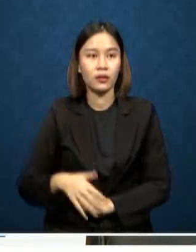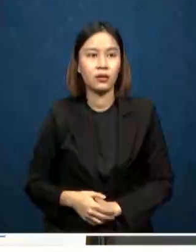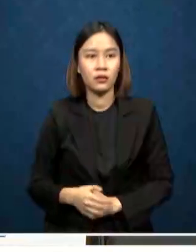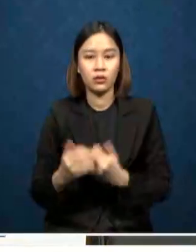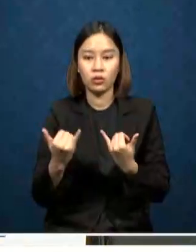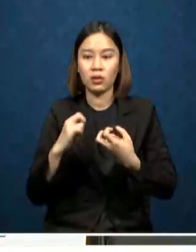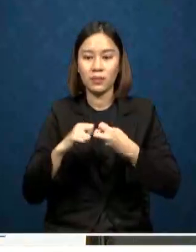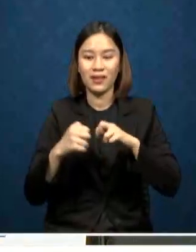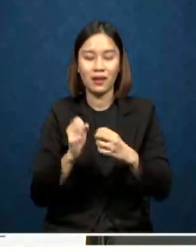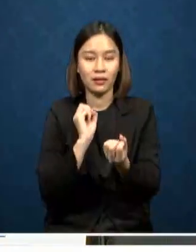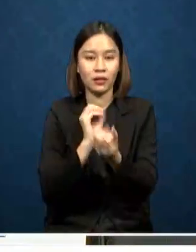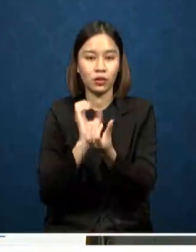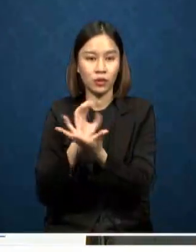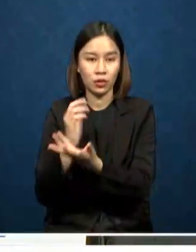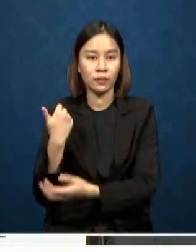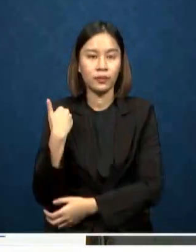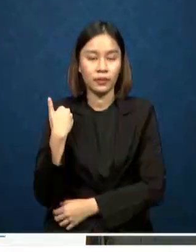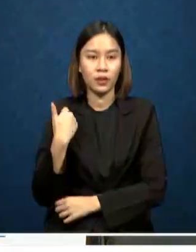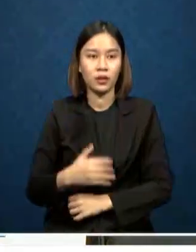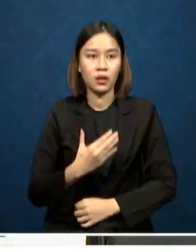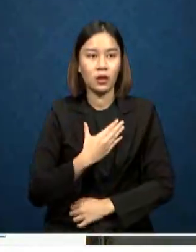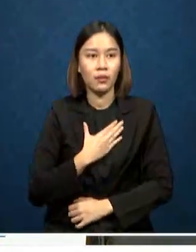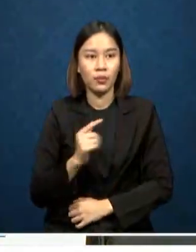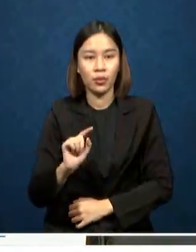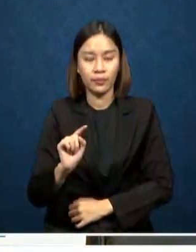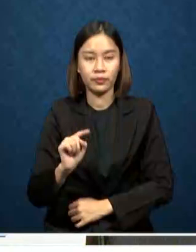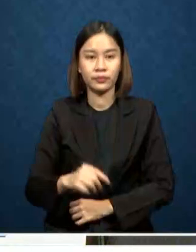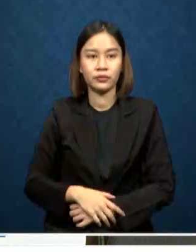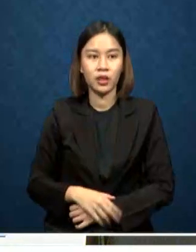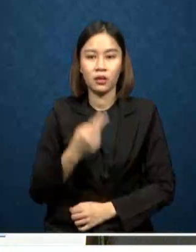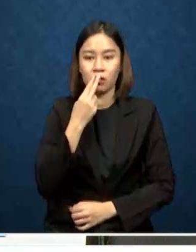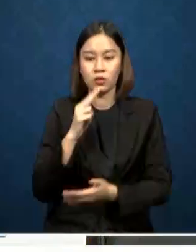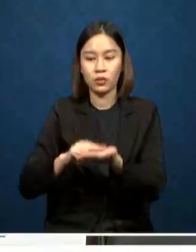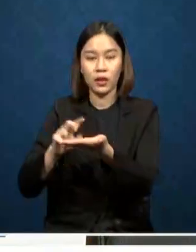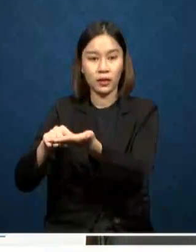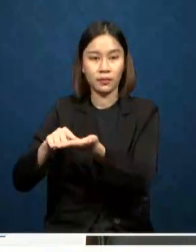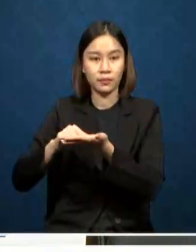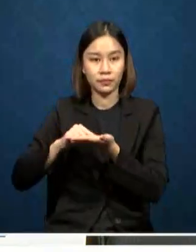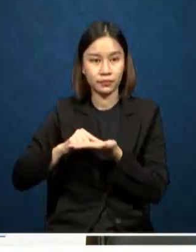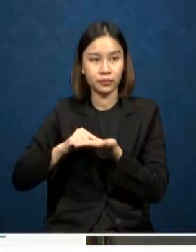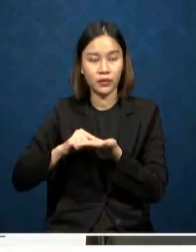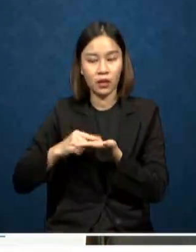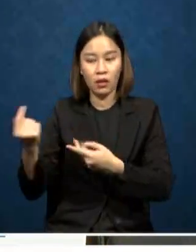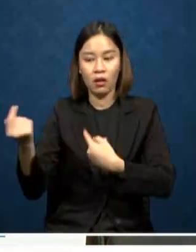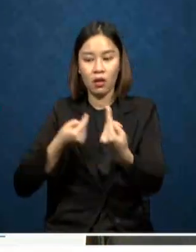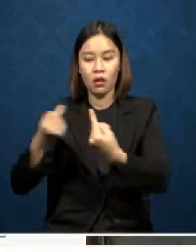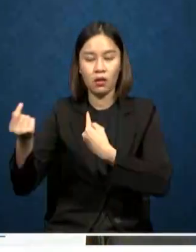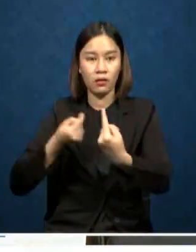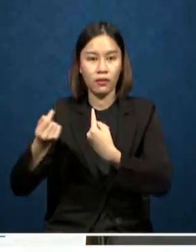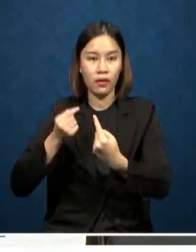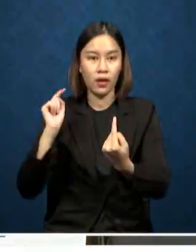ปัญหาไปหมดเลยครับผมได้รับหนังสือร้องเรียนมา